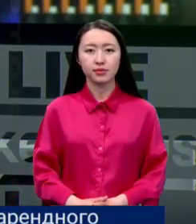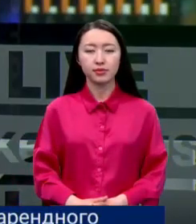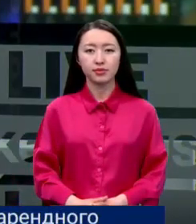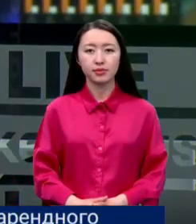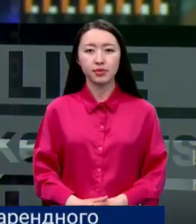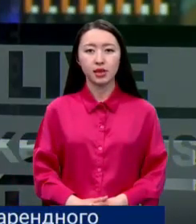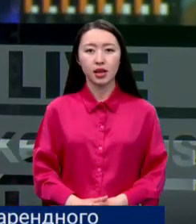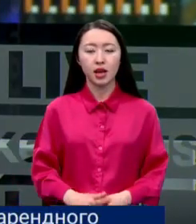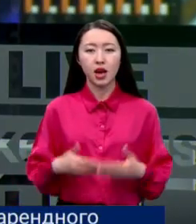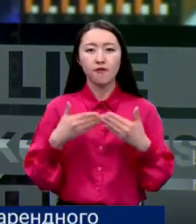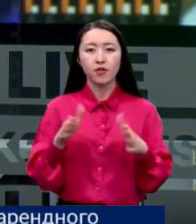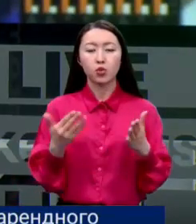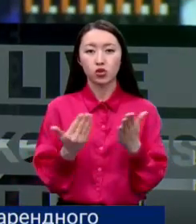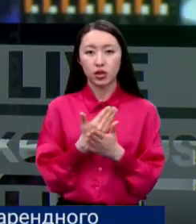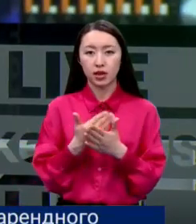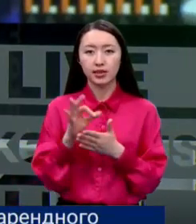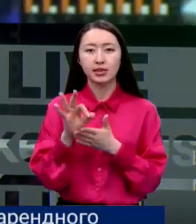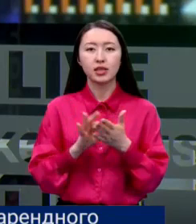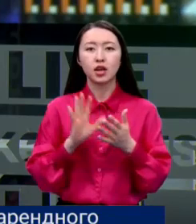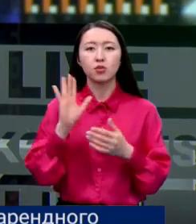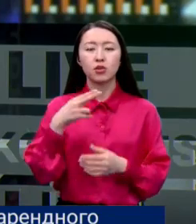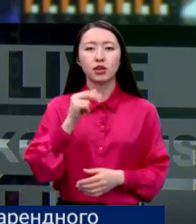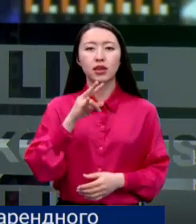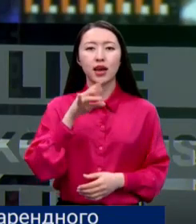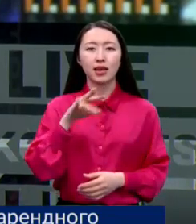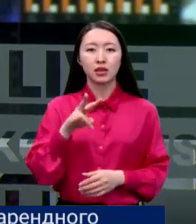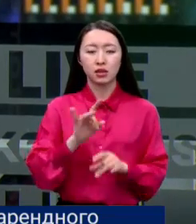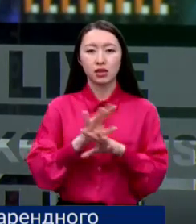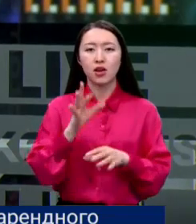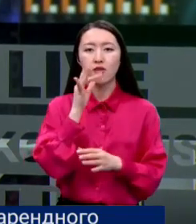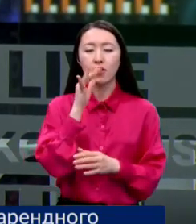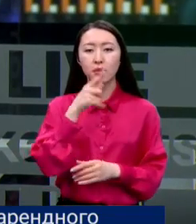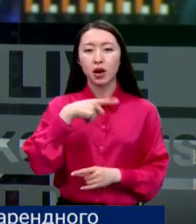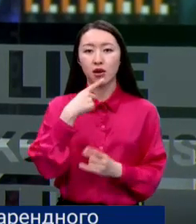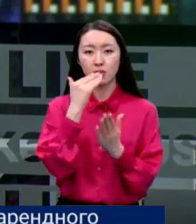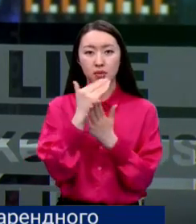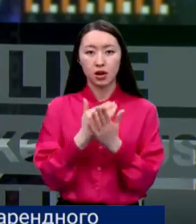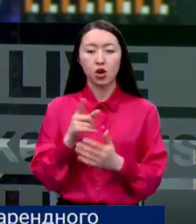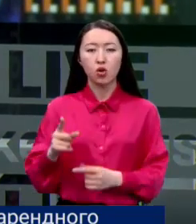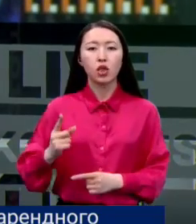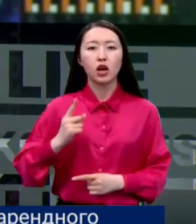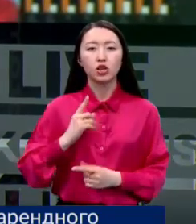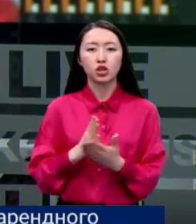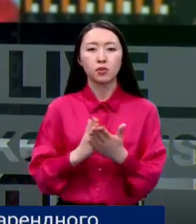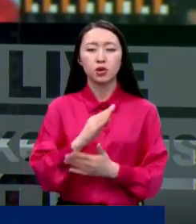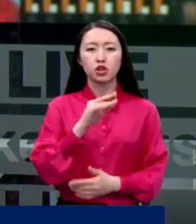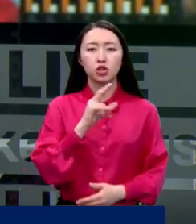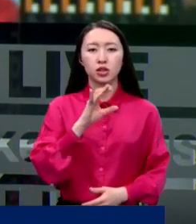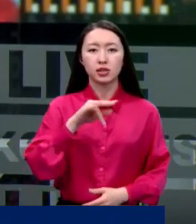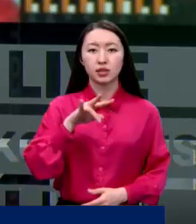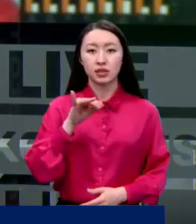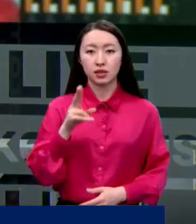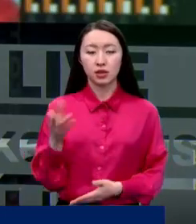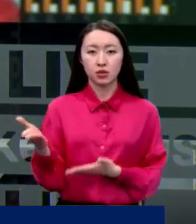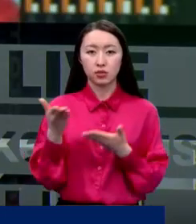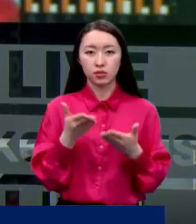Сразу после выпуска новостей, кстати, тему продолжит Данил Москаленко в программе «Время говорить». Он ожидает политолога Жаксалыка Сабитова.